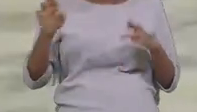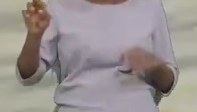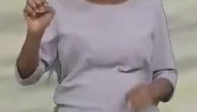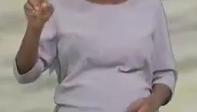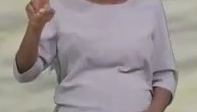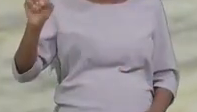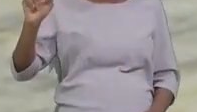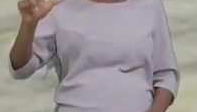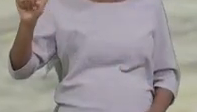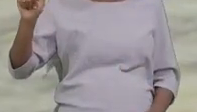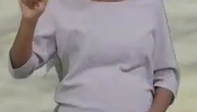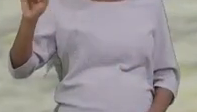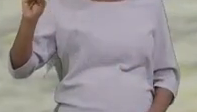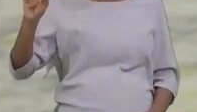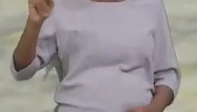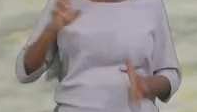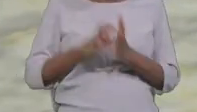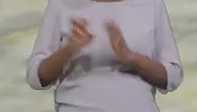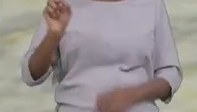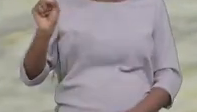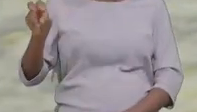Apocalypse 12...